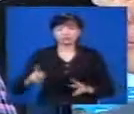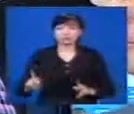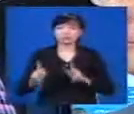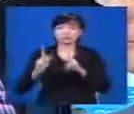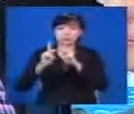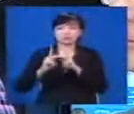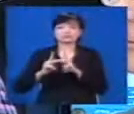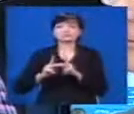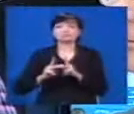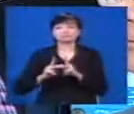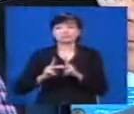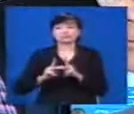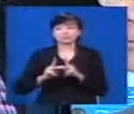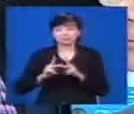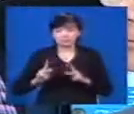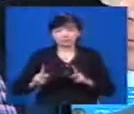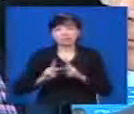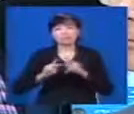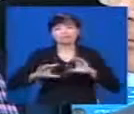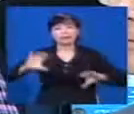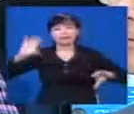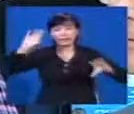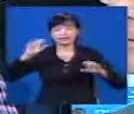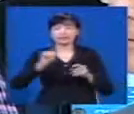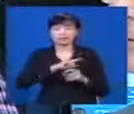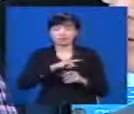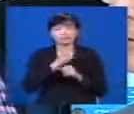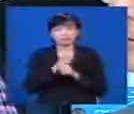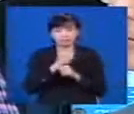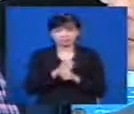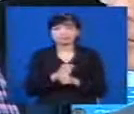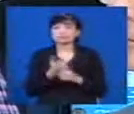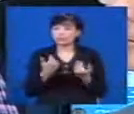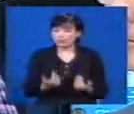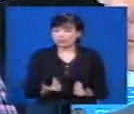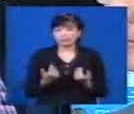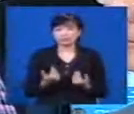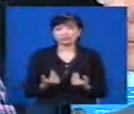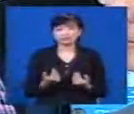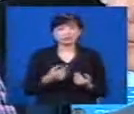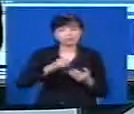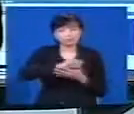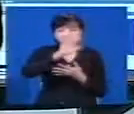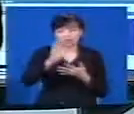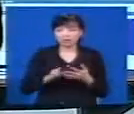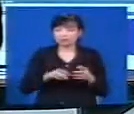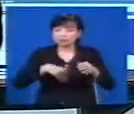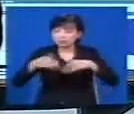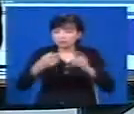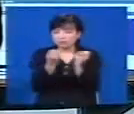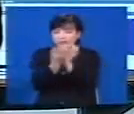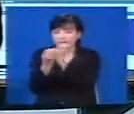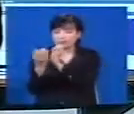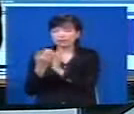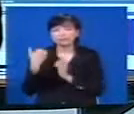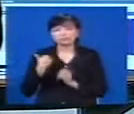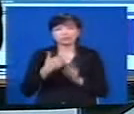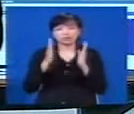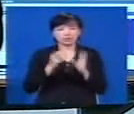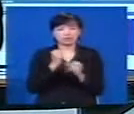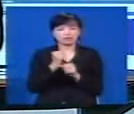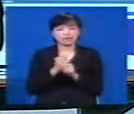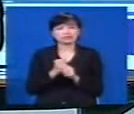านะฝ่ายเลขาแต่ทำงานร่วมกับหลายกระทรวงในวงกลมครับวันนี้ในขณะที่พี่น้องประชาชนประสบเหตุอยู่เนี่ยเรามีกำลังคนที่ทำงานใน